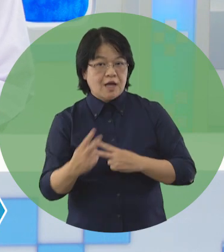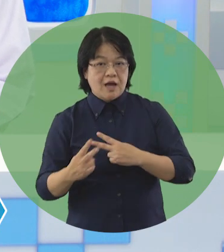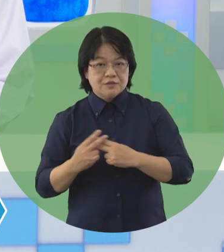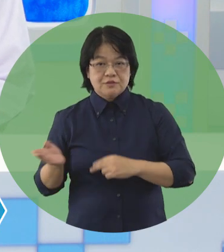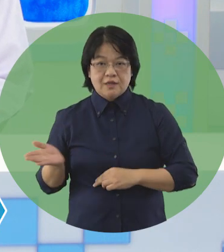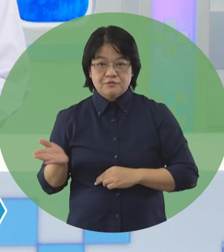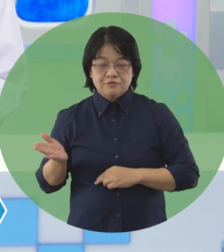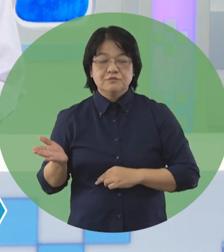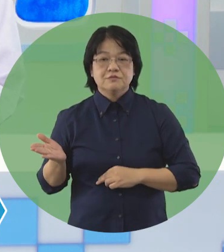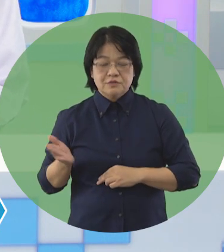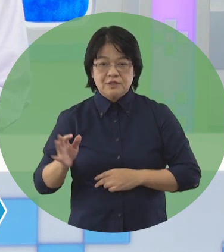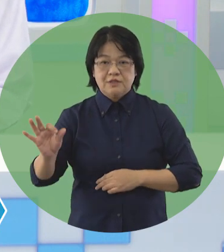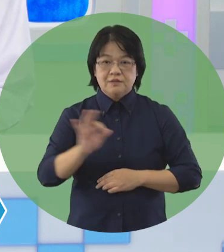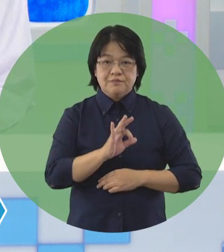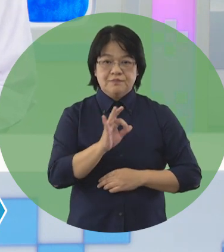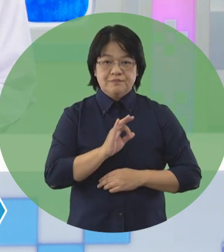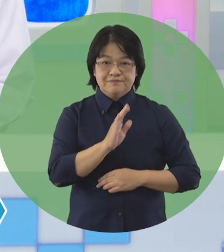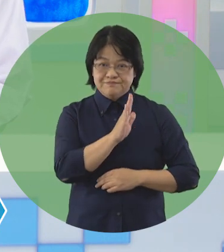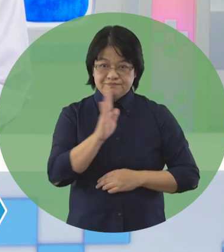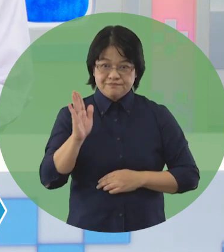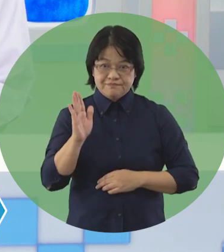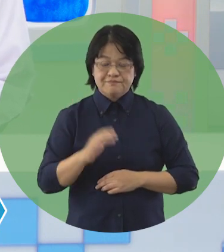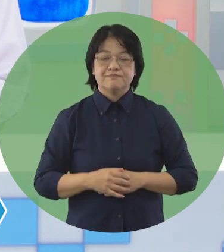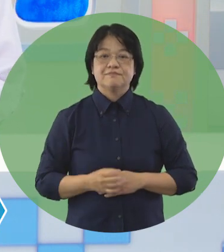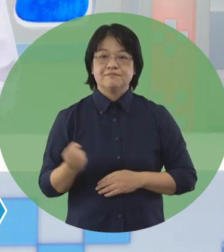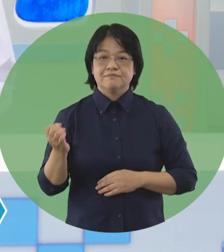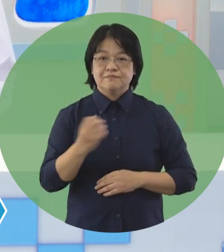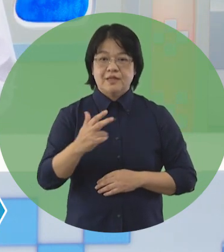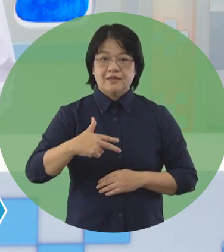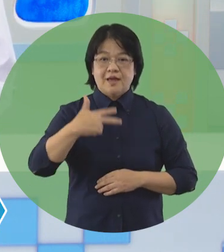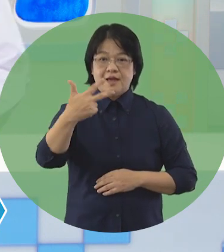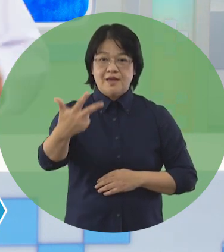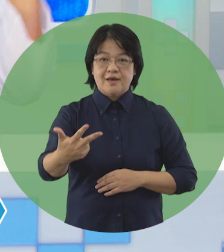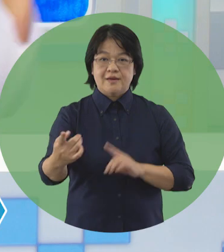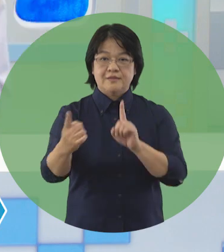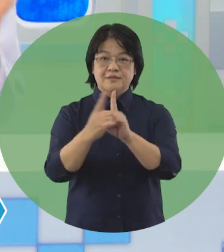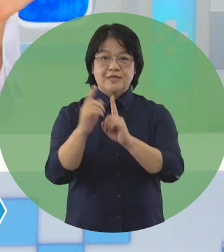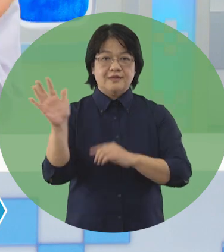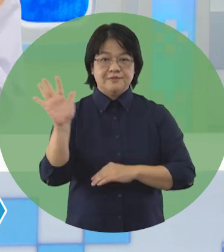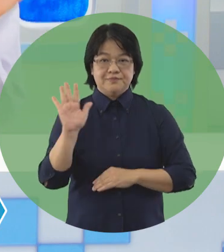ぜひつぶやいてくださいね。それでは またやー。